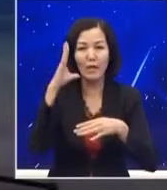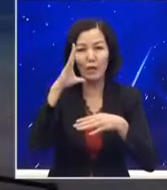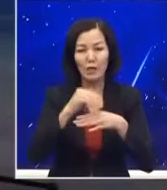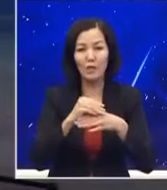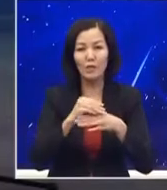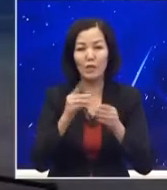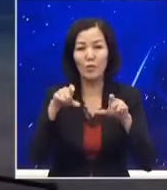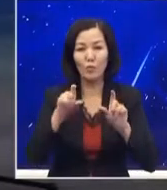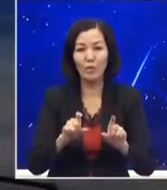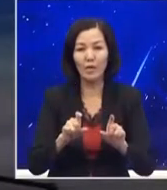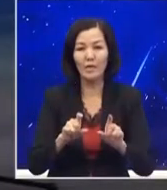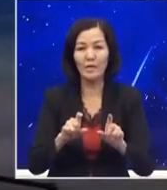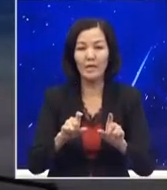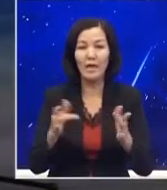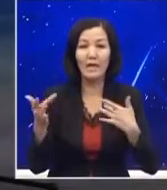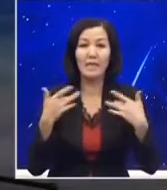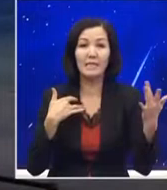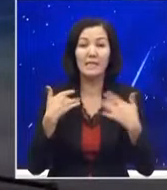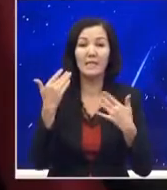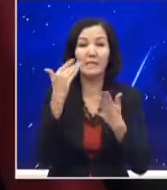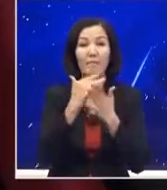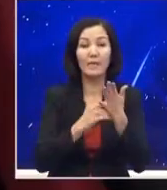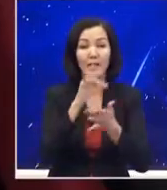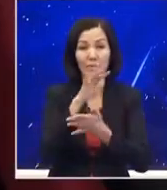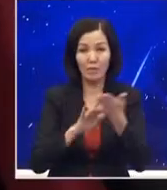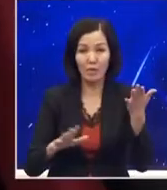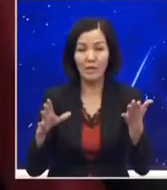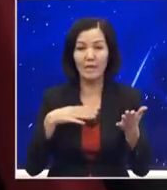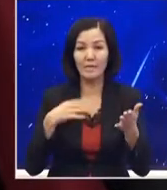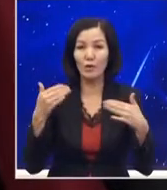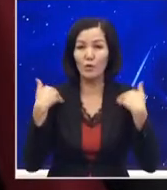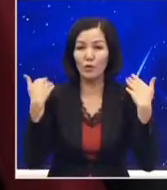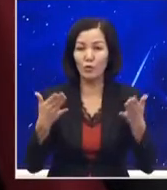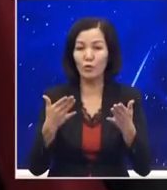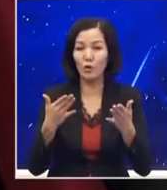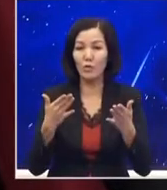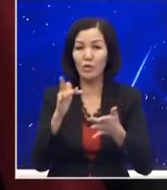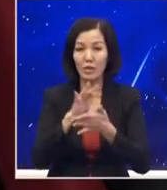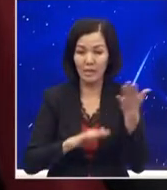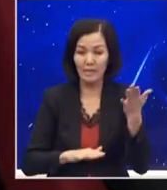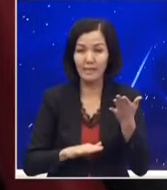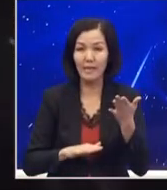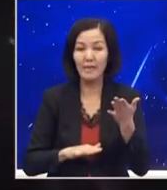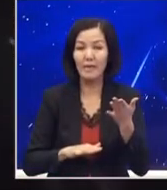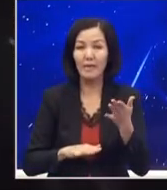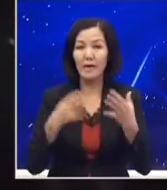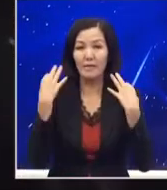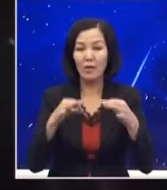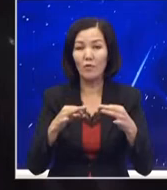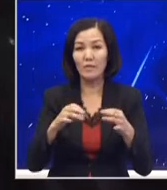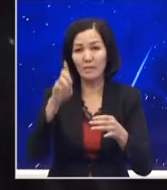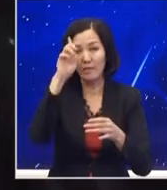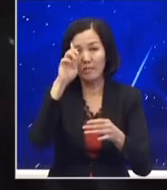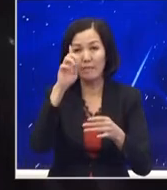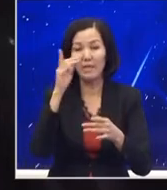отырғандар көңілін өнерпаздар көтерді. Әнмен шашу шашты, ізгі тілектерін арнады. Көпшілік азаттықтың ақ таңы